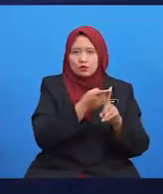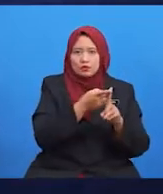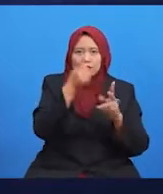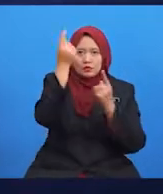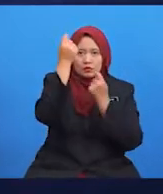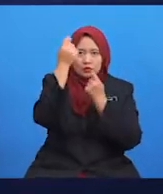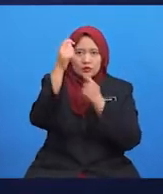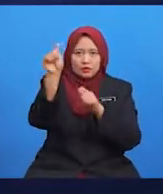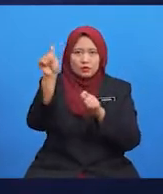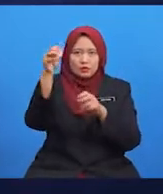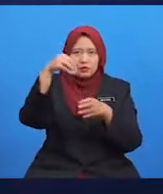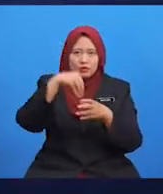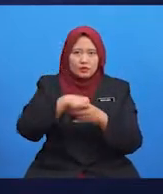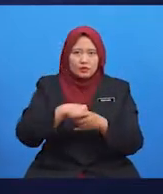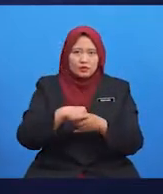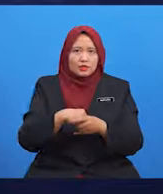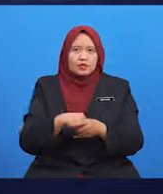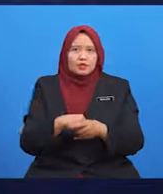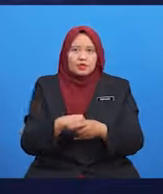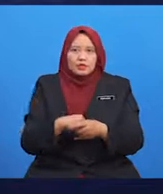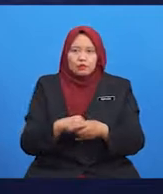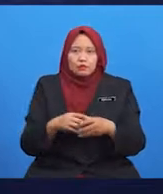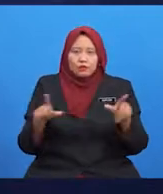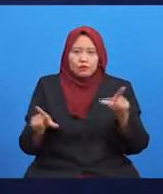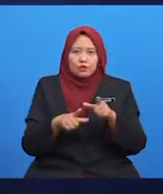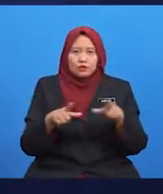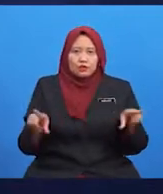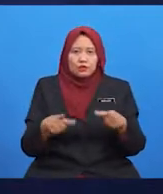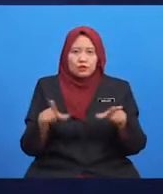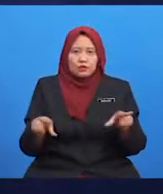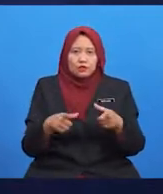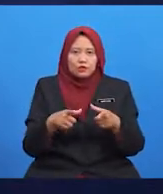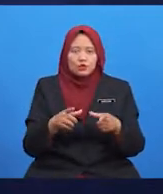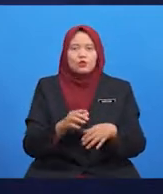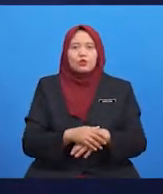dengan menunaikan solat tepat pada waktunya.